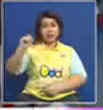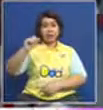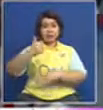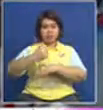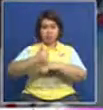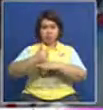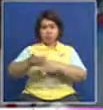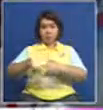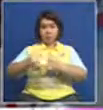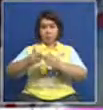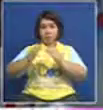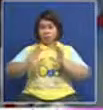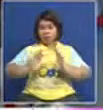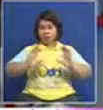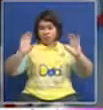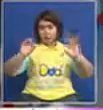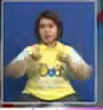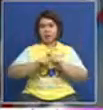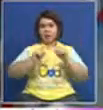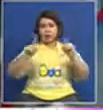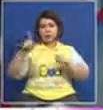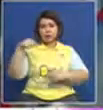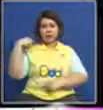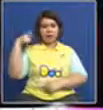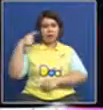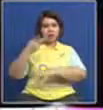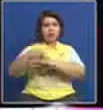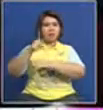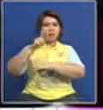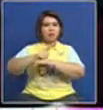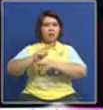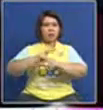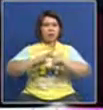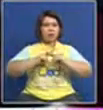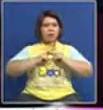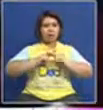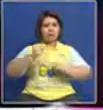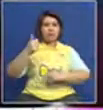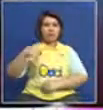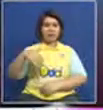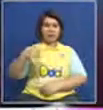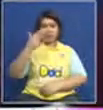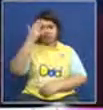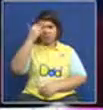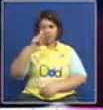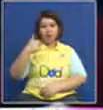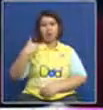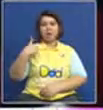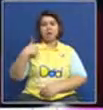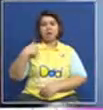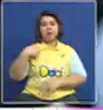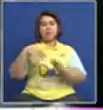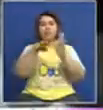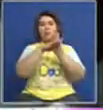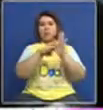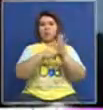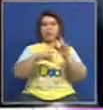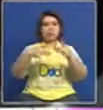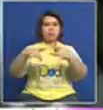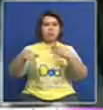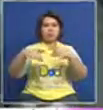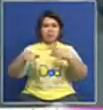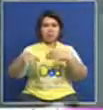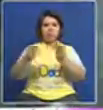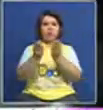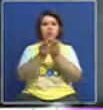จัดตั้งรัฐบาลแต่นางซูจีก็ไม่อาจขึ้นเป็นประธานาธิบดีของประเทศได้เนื่องจากมีคุณสมบัติไม่ตรงตามที่รัฐธรรม